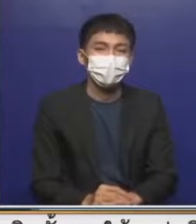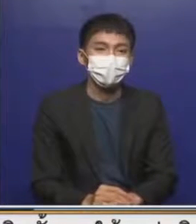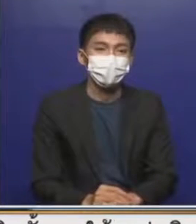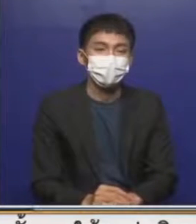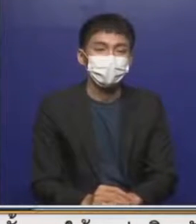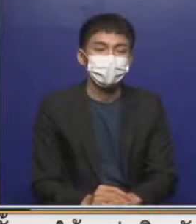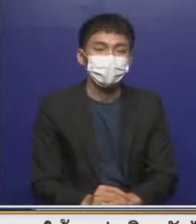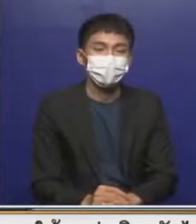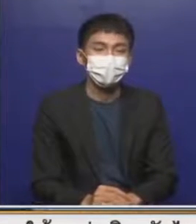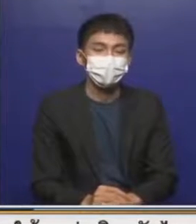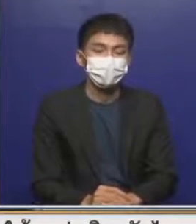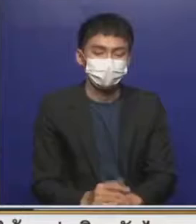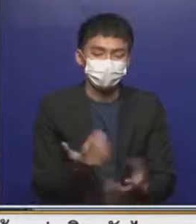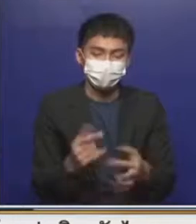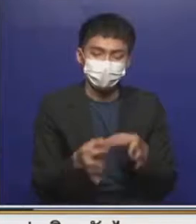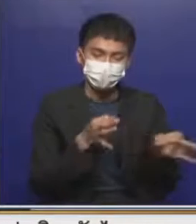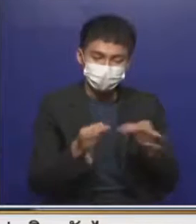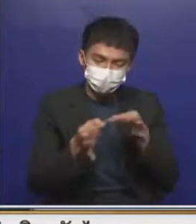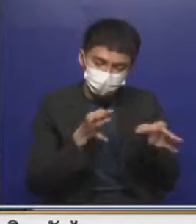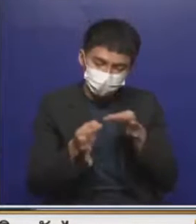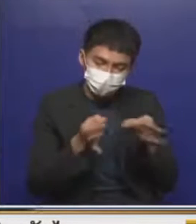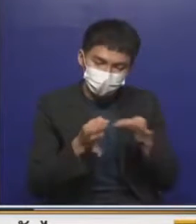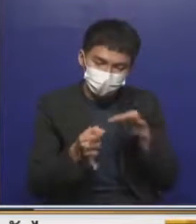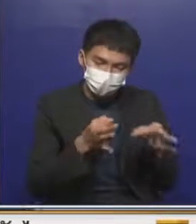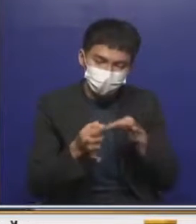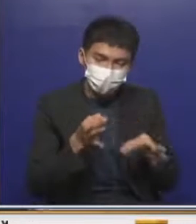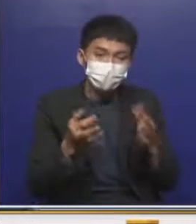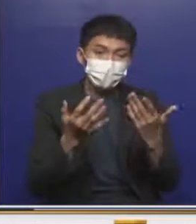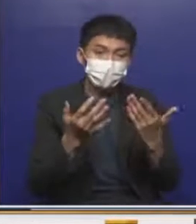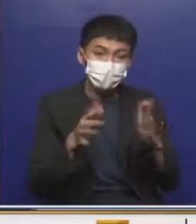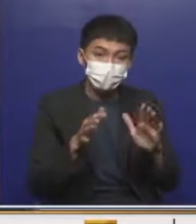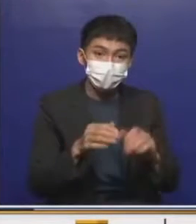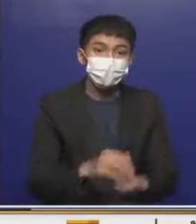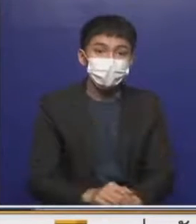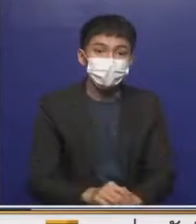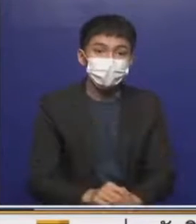จากที่ผมอภาิปรายมาทงหมดนี้ครับทานบรรธาใ